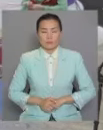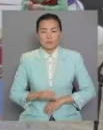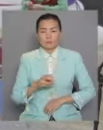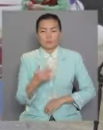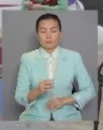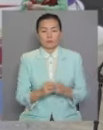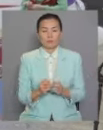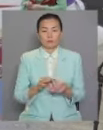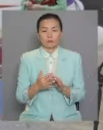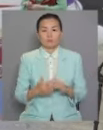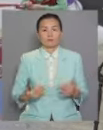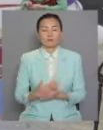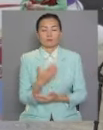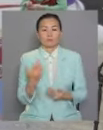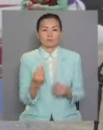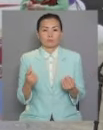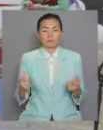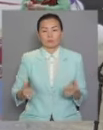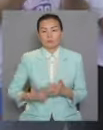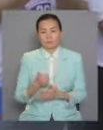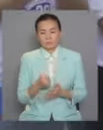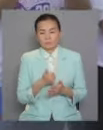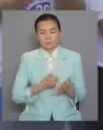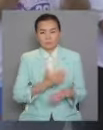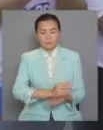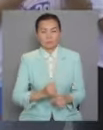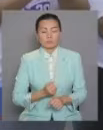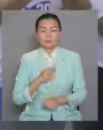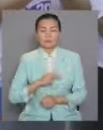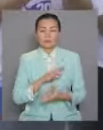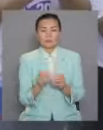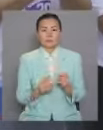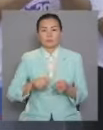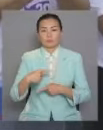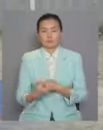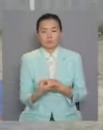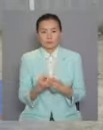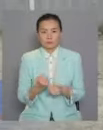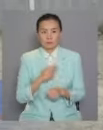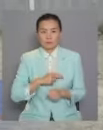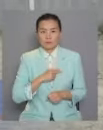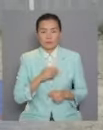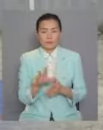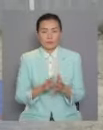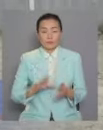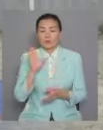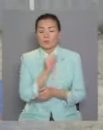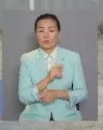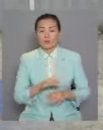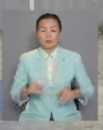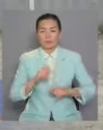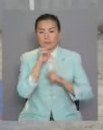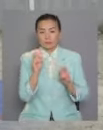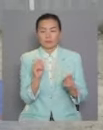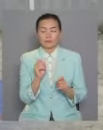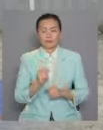Таңдайлықтар қашанда өз ауылының жанашыр азаматтарымен мақтанады. Олардың жасаған жақсылығын көрсетіп, келешектің тұтқасын ұстар жастарға үлгі етеді. Түлектердің тартуы